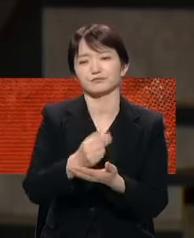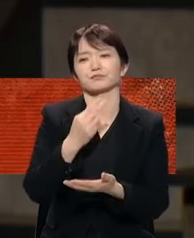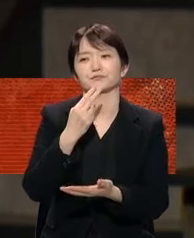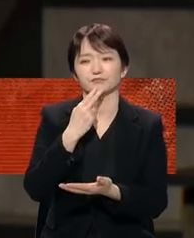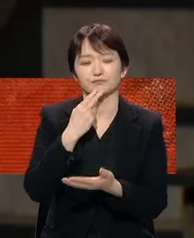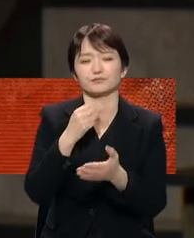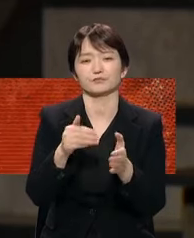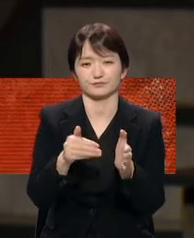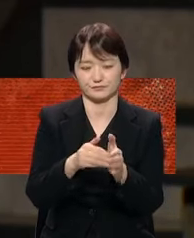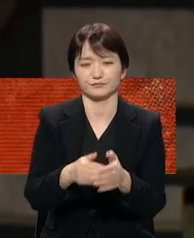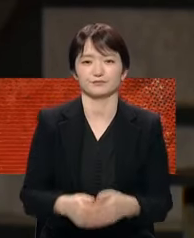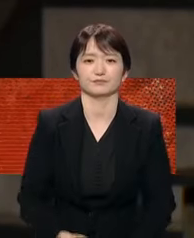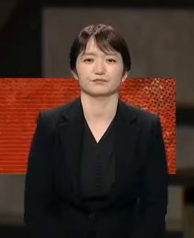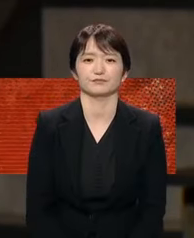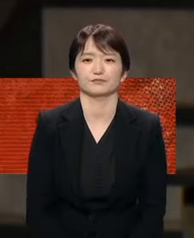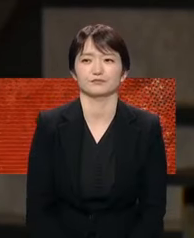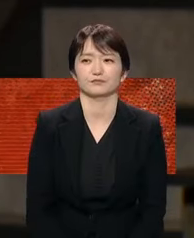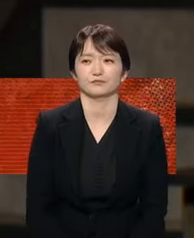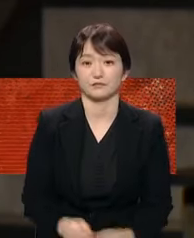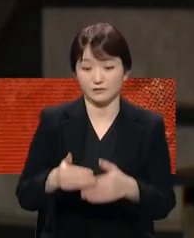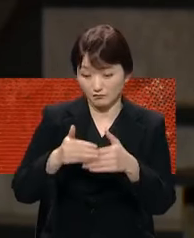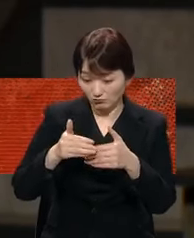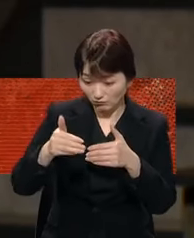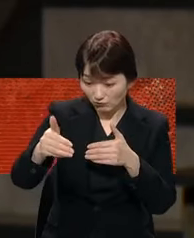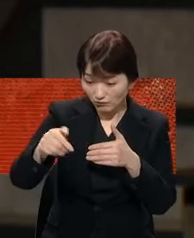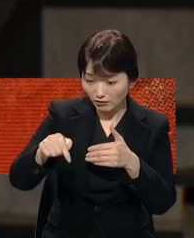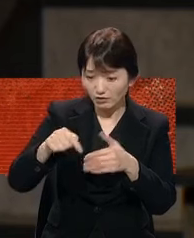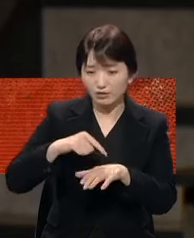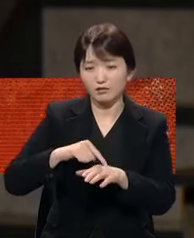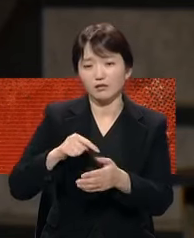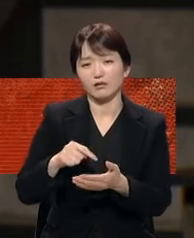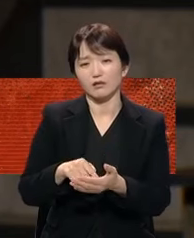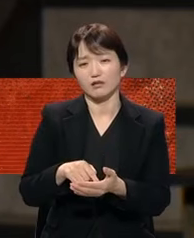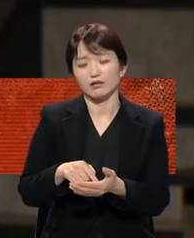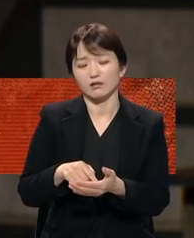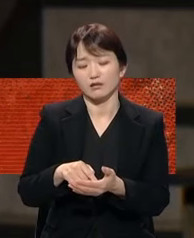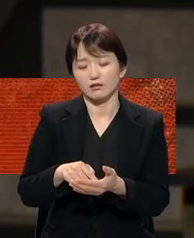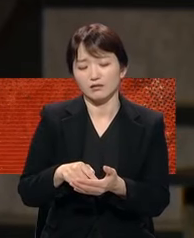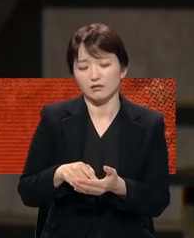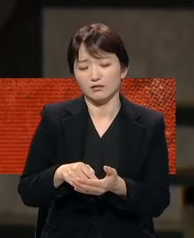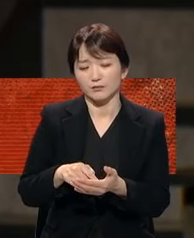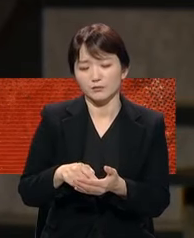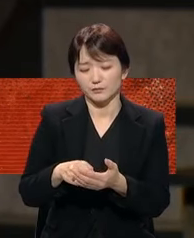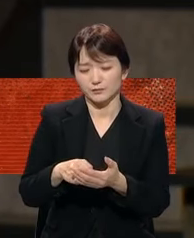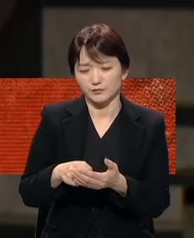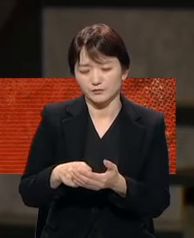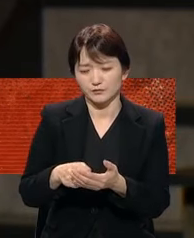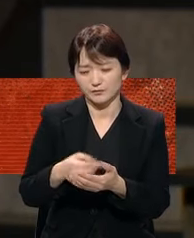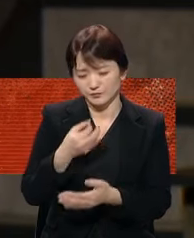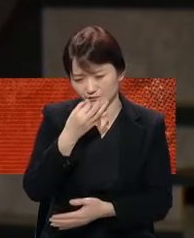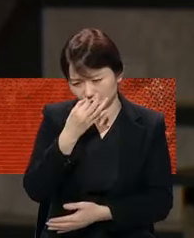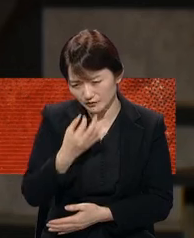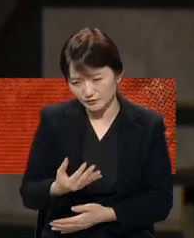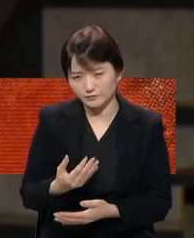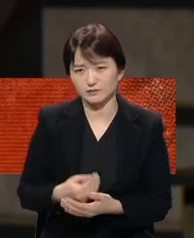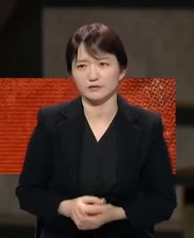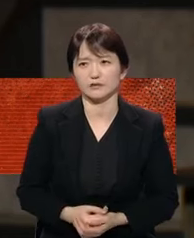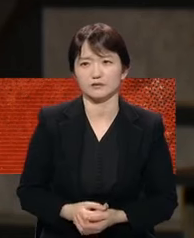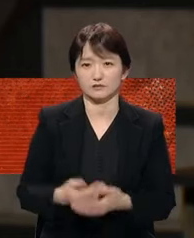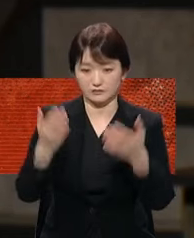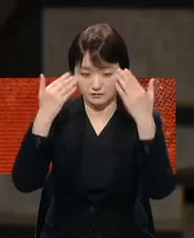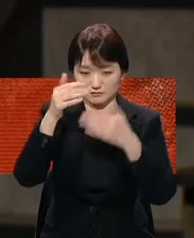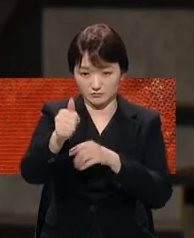이제 종결이 되긴 했지만 그 과정에서 상당히 마음고생이 심했을 거 아니겠습니까? 그래서 이 제보자는 교장이라는